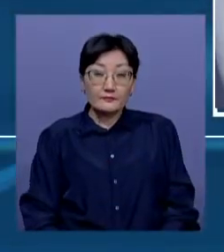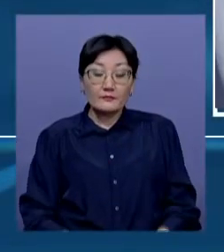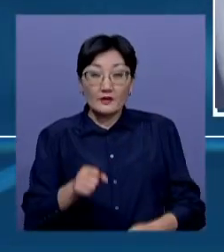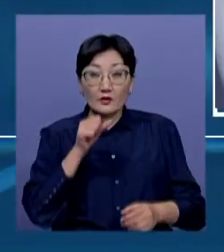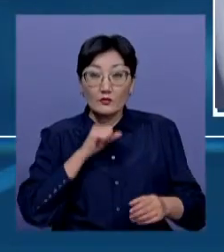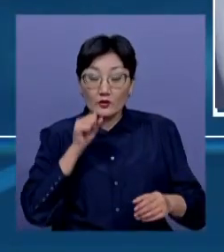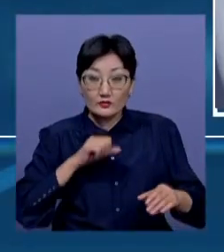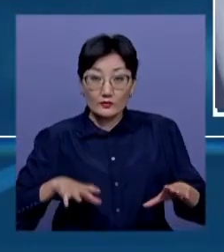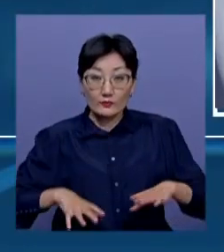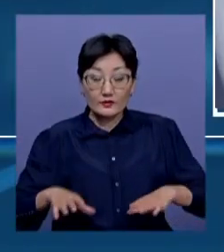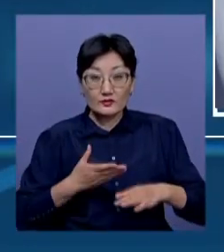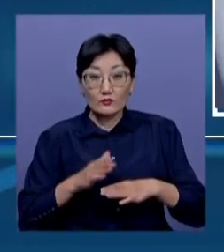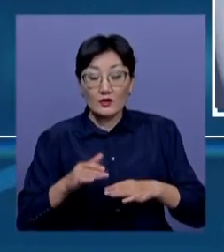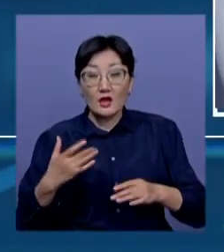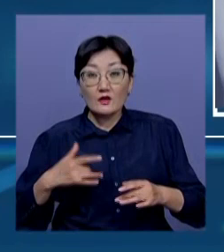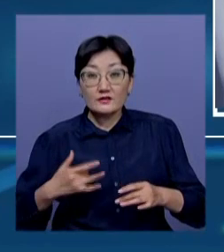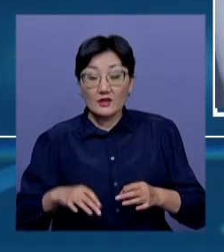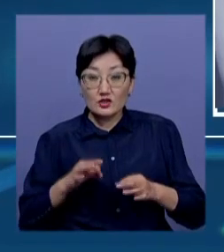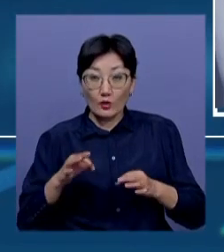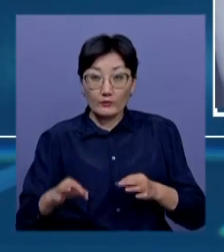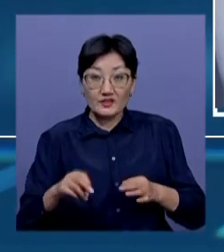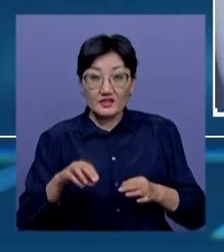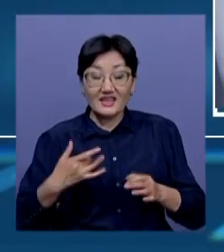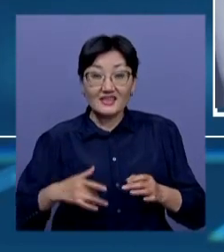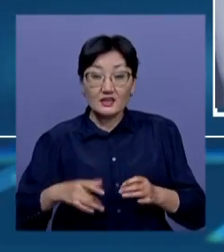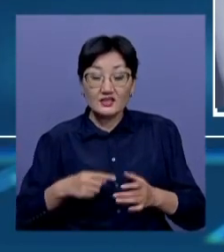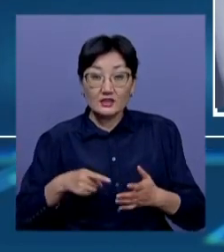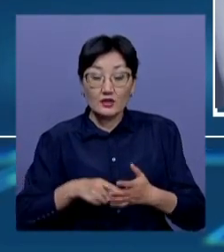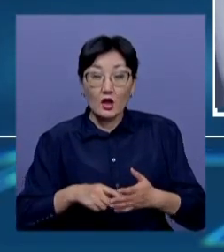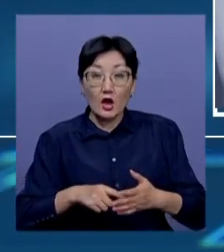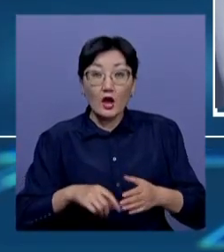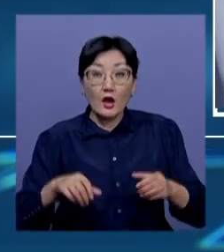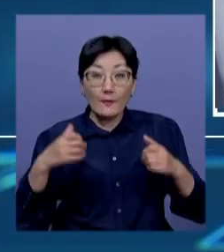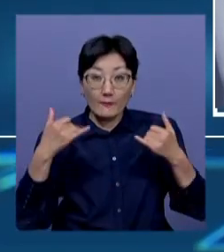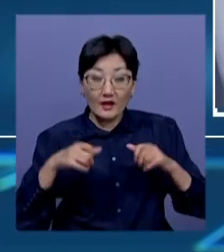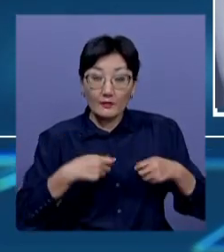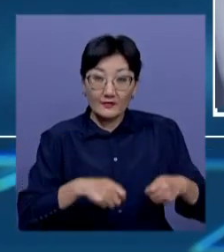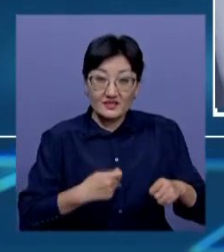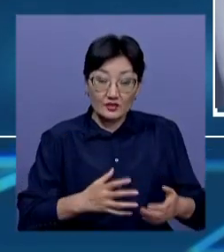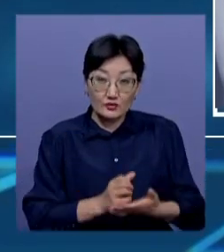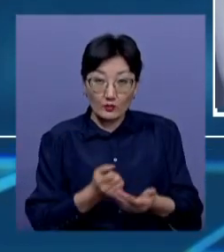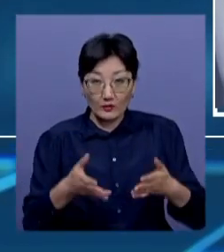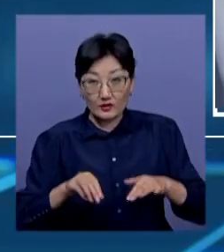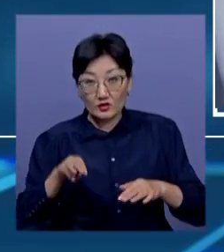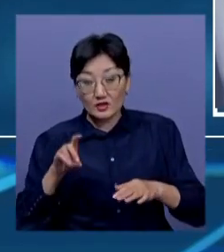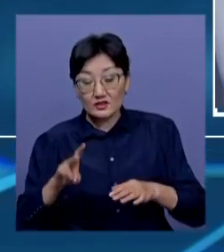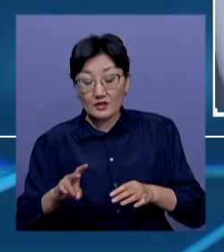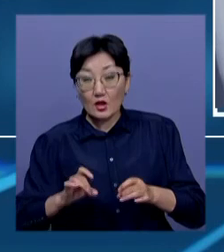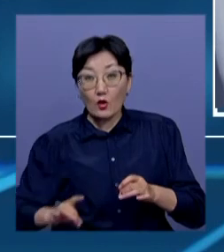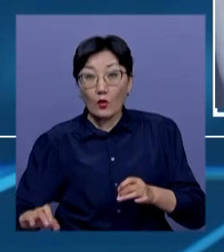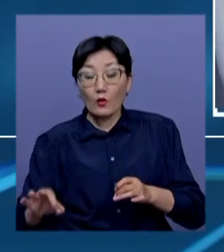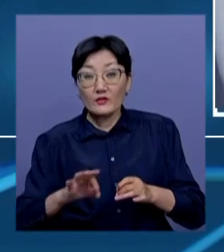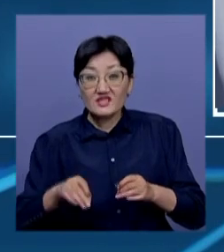Ұрланған жылқылардың бір бөлігі Жамбыл облысында Тараз қаласындағы мал базарынан табылған, қалған бөлігі Түркістан облысында